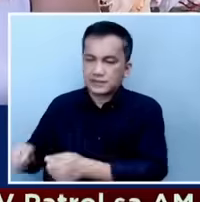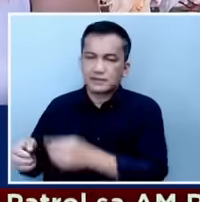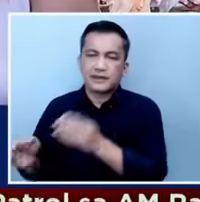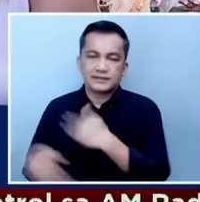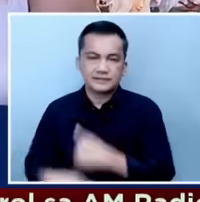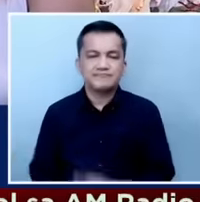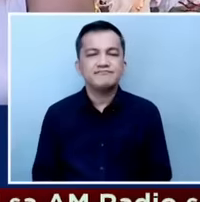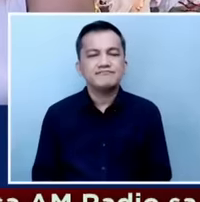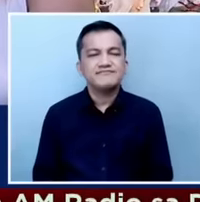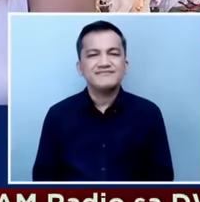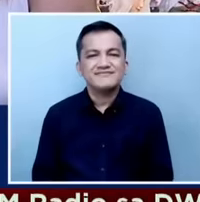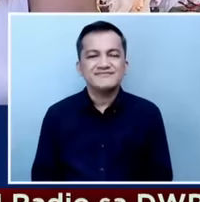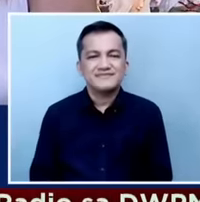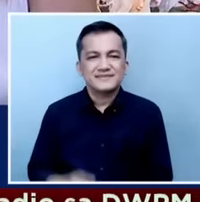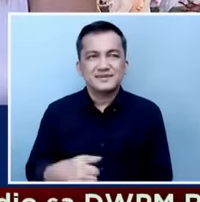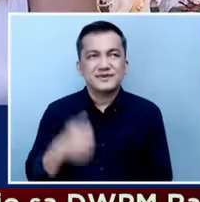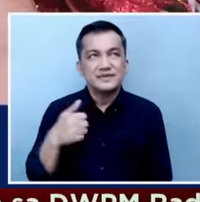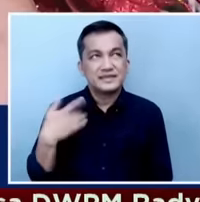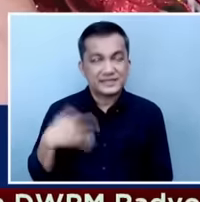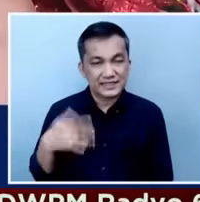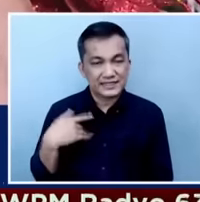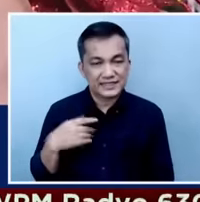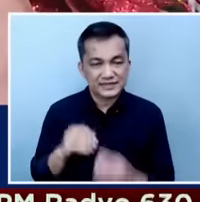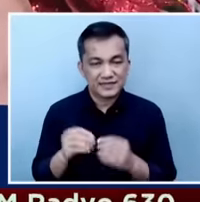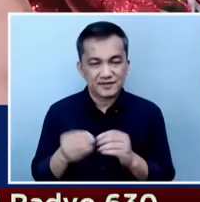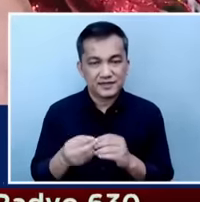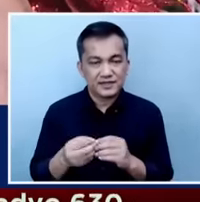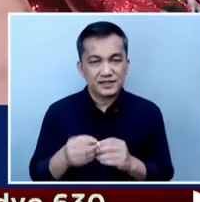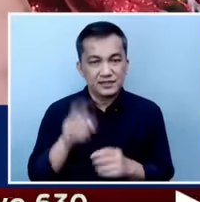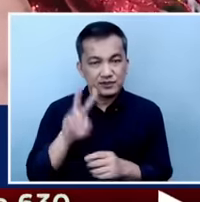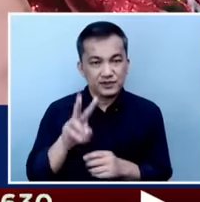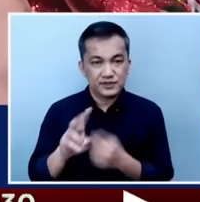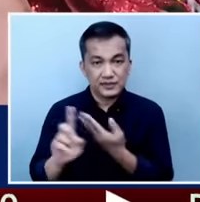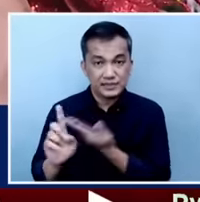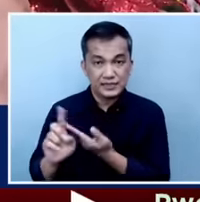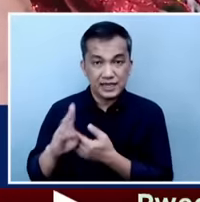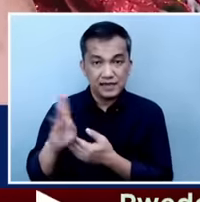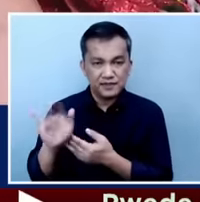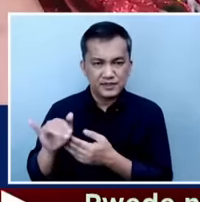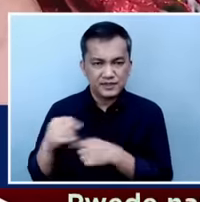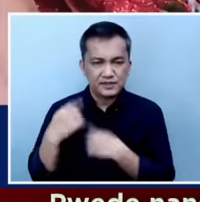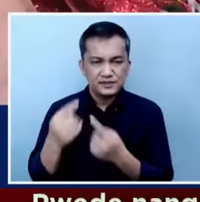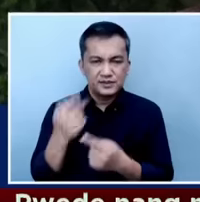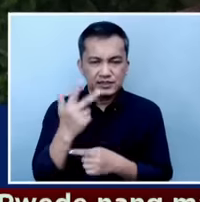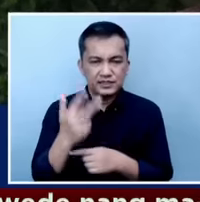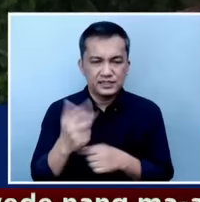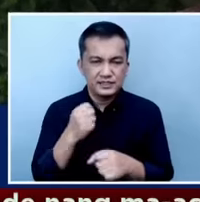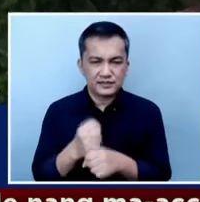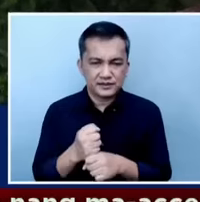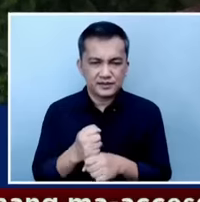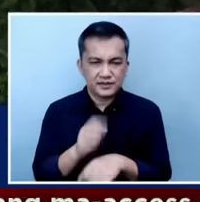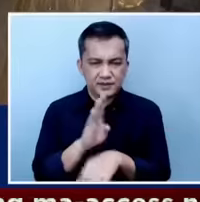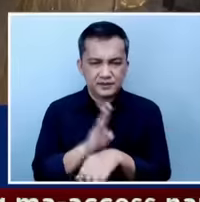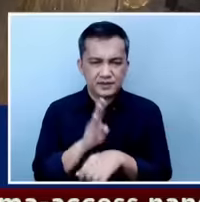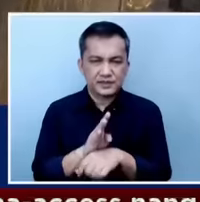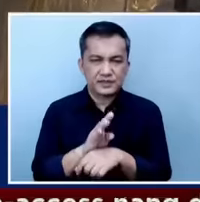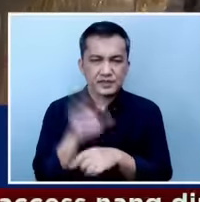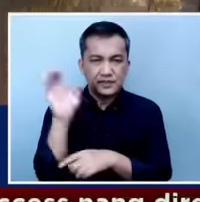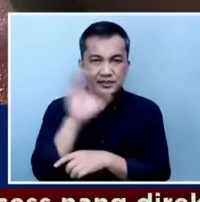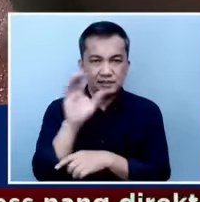Ang winning discarded tip number 2 naman ni Abita na mahigit 30 years na sa pagninegosyo ng mga Christmas